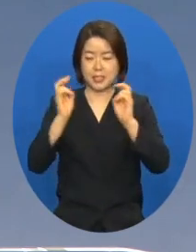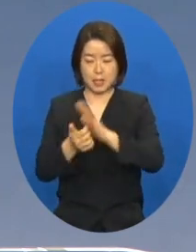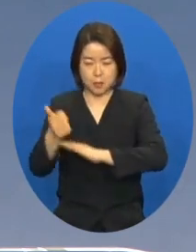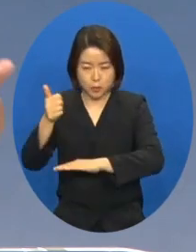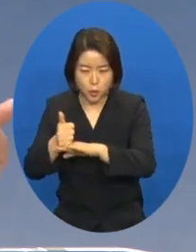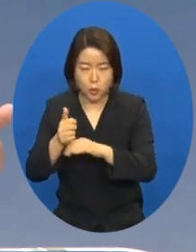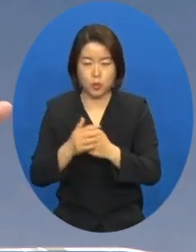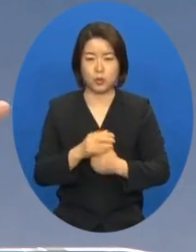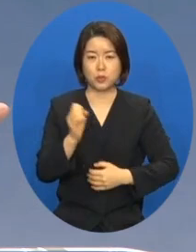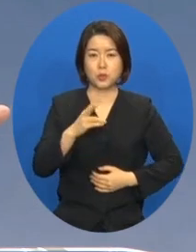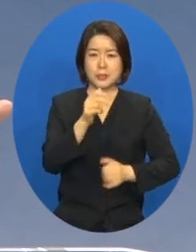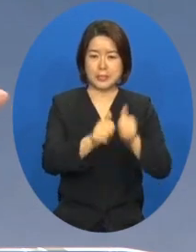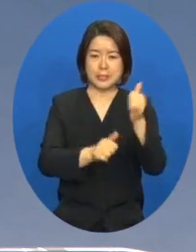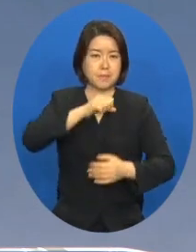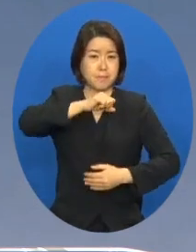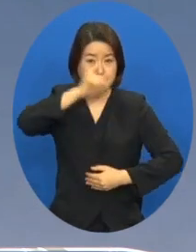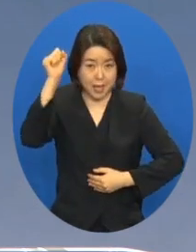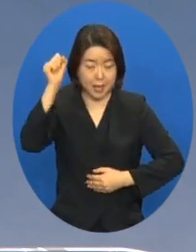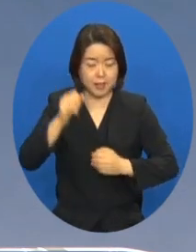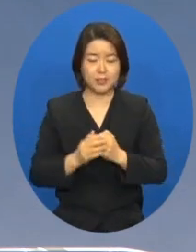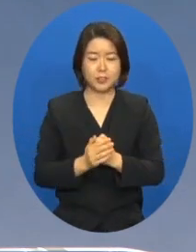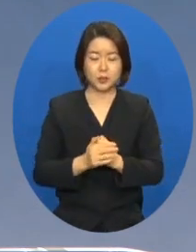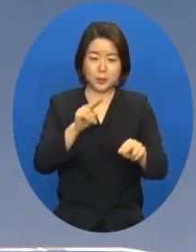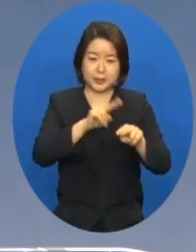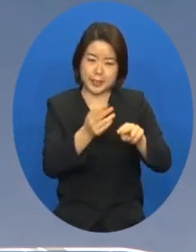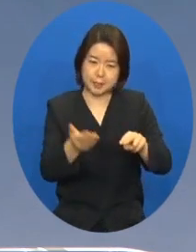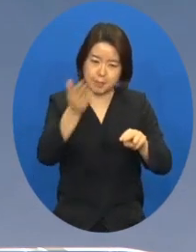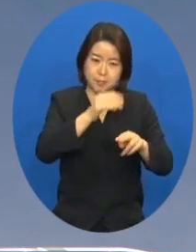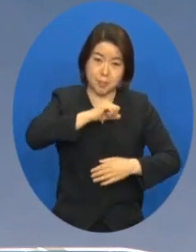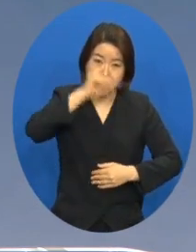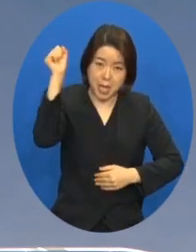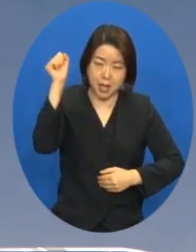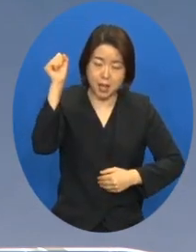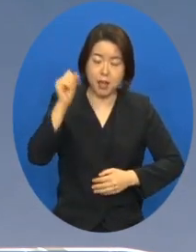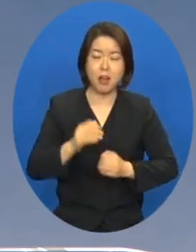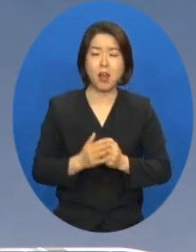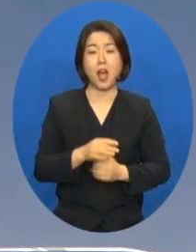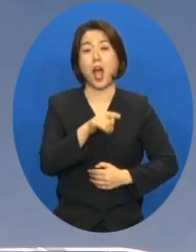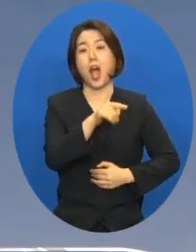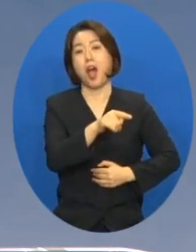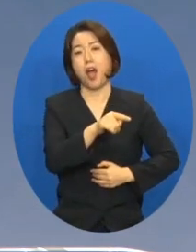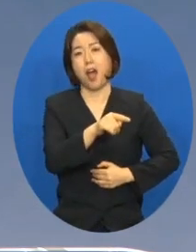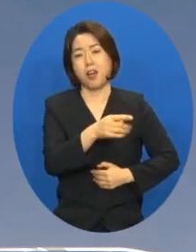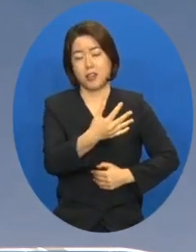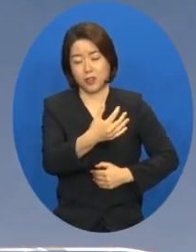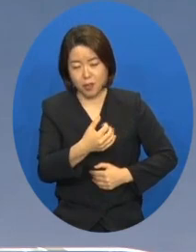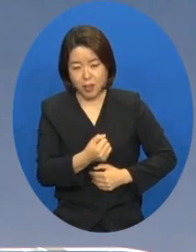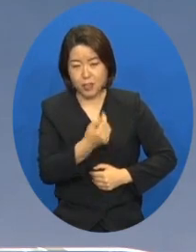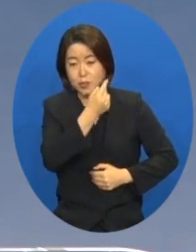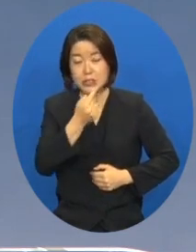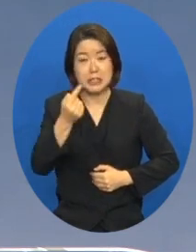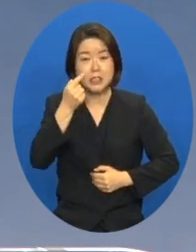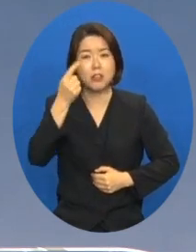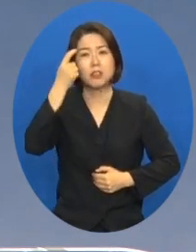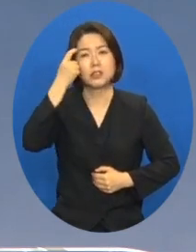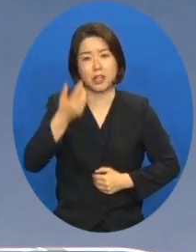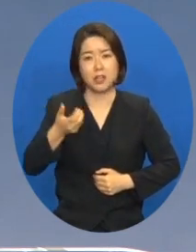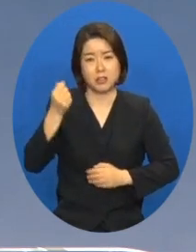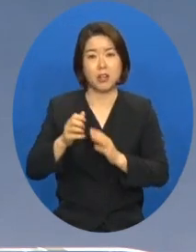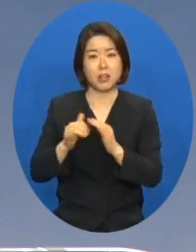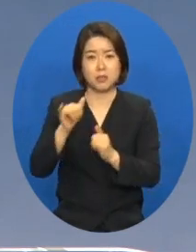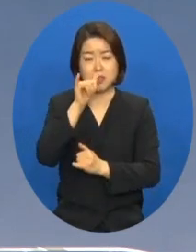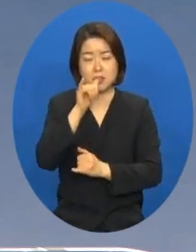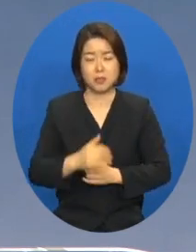또는 시험에 합격하고 또는 진급하고 이걸 증거로 삼으려고 하는 분들이 있습니다.